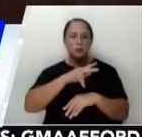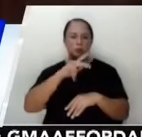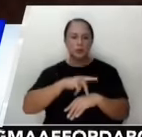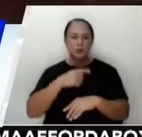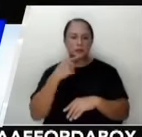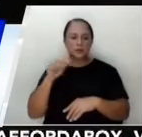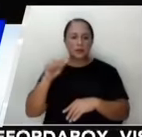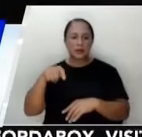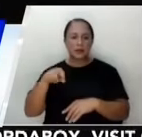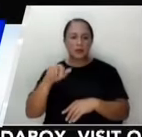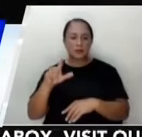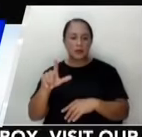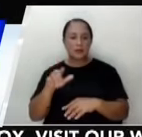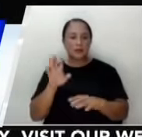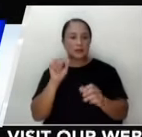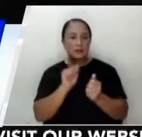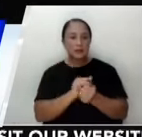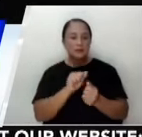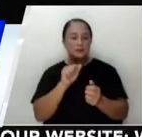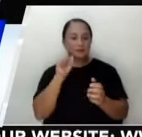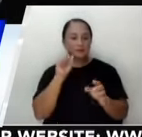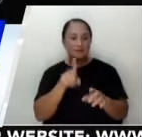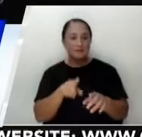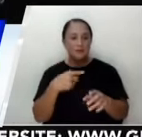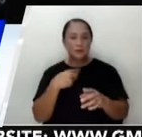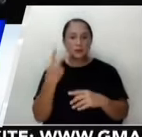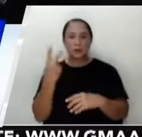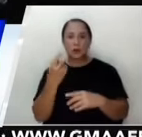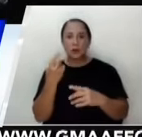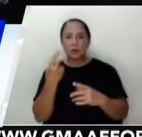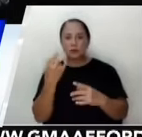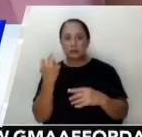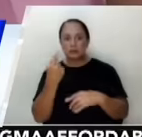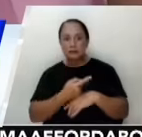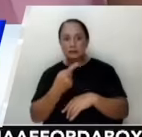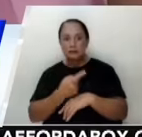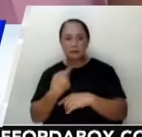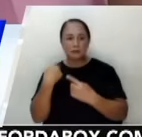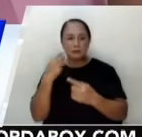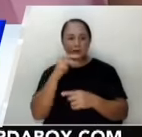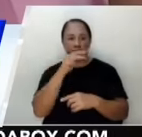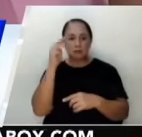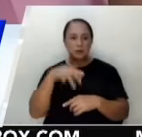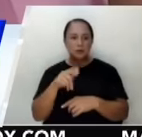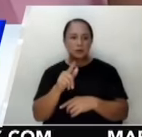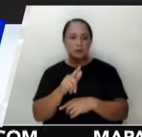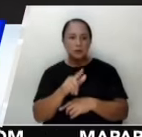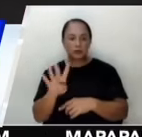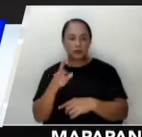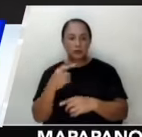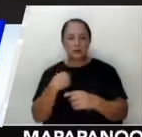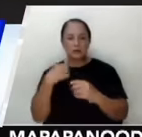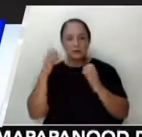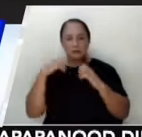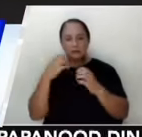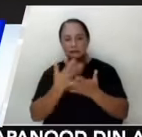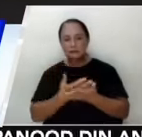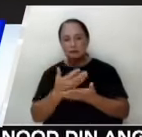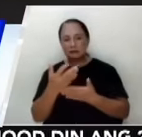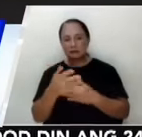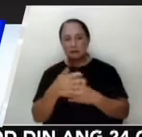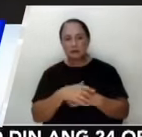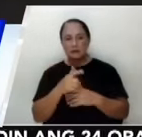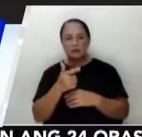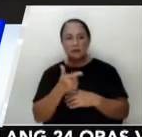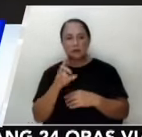at kapatid, na ilang gabi nang natutulog dito mula March 24 sa pag-asang makaalis agad. Pang March 27 na